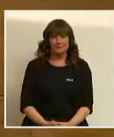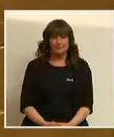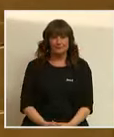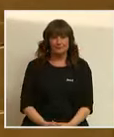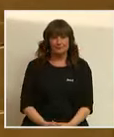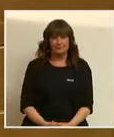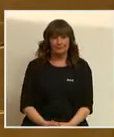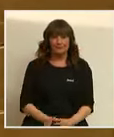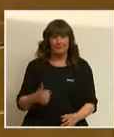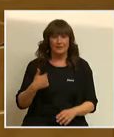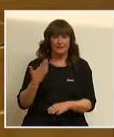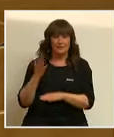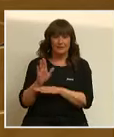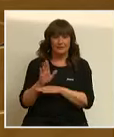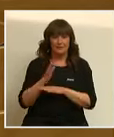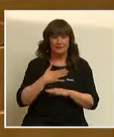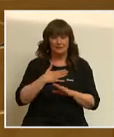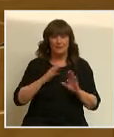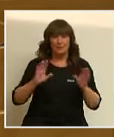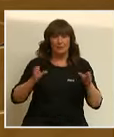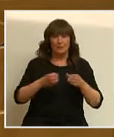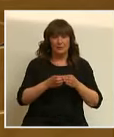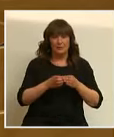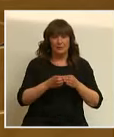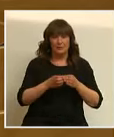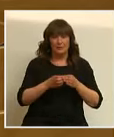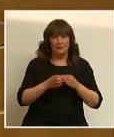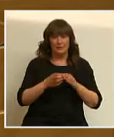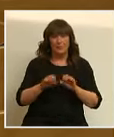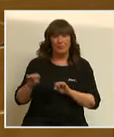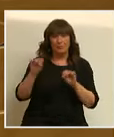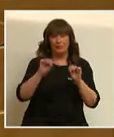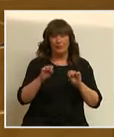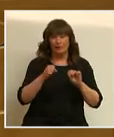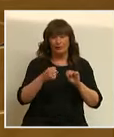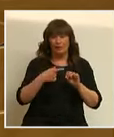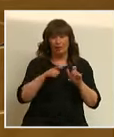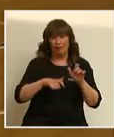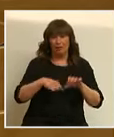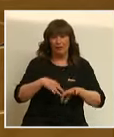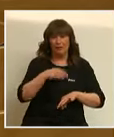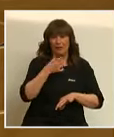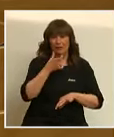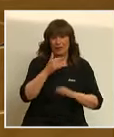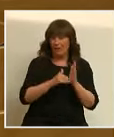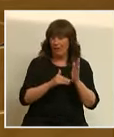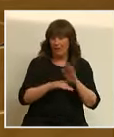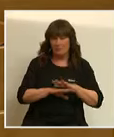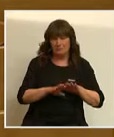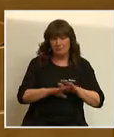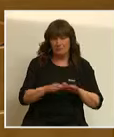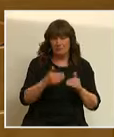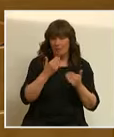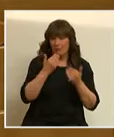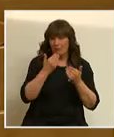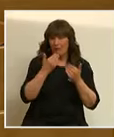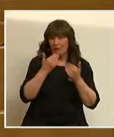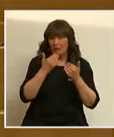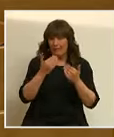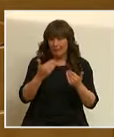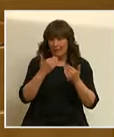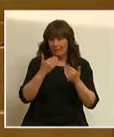En nom de tota l'agrupació de Protecció Civil de València, només vull donar les gràcies per cada un dels meus